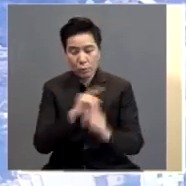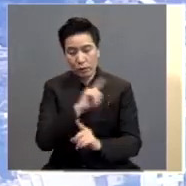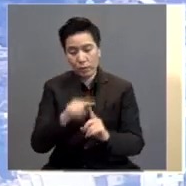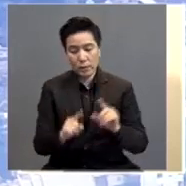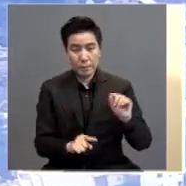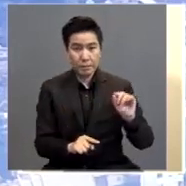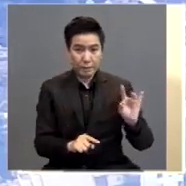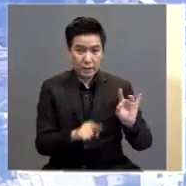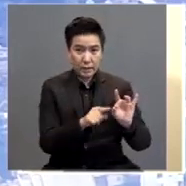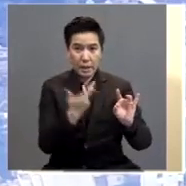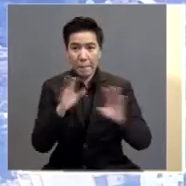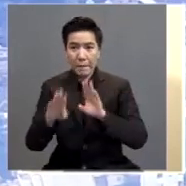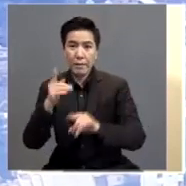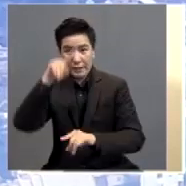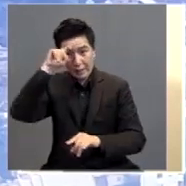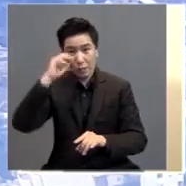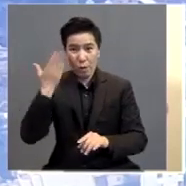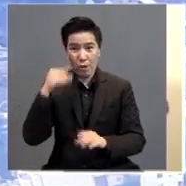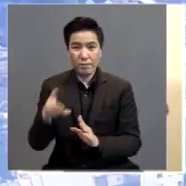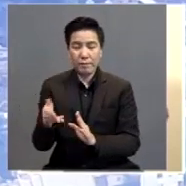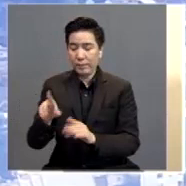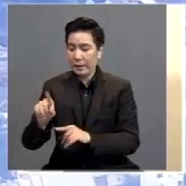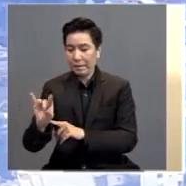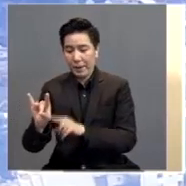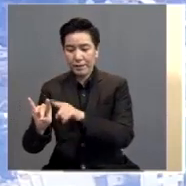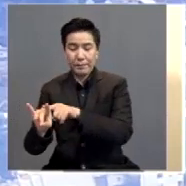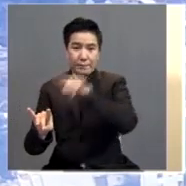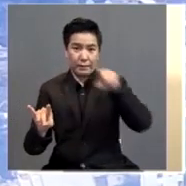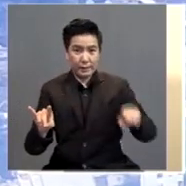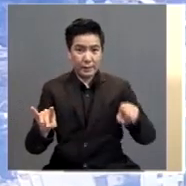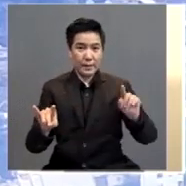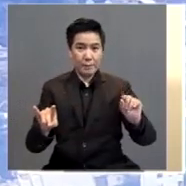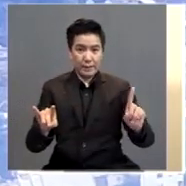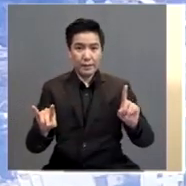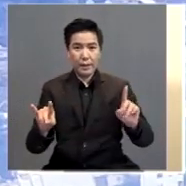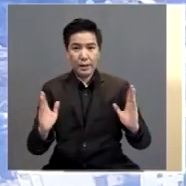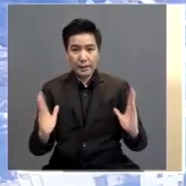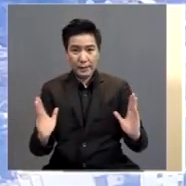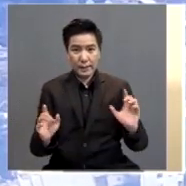นะครับมีการสัญจรไปมานะครับในช่วงของวันที่28เมื่อเปรียบเทียบกับเสาก่อนหน้านั้นคือวันที่21